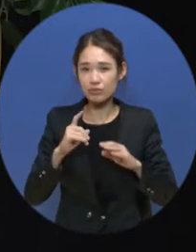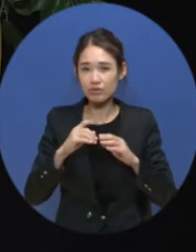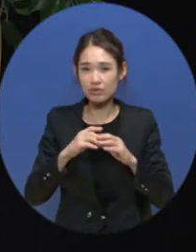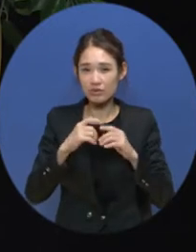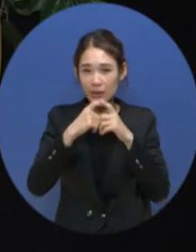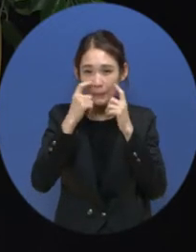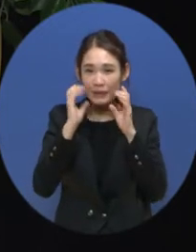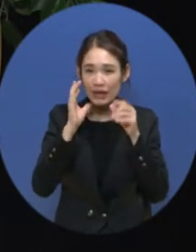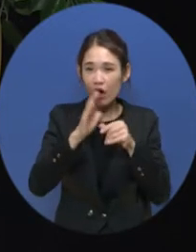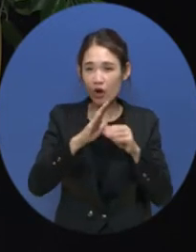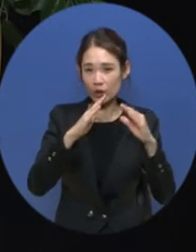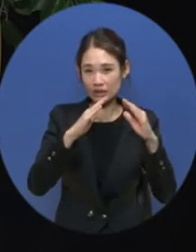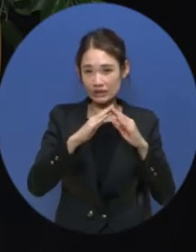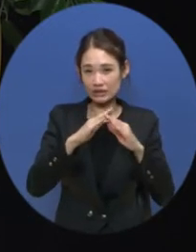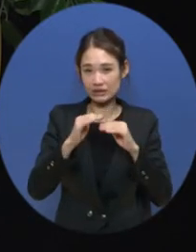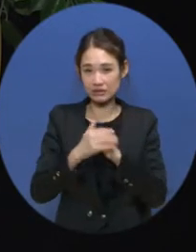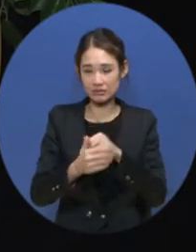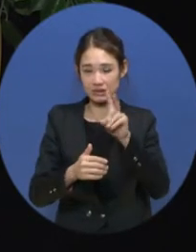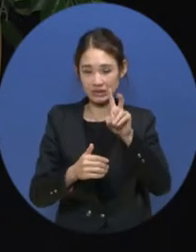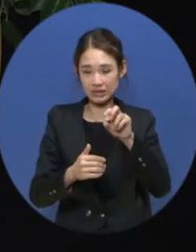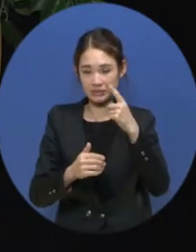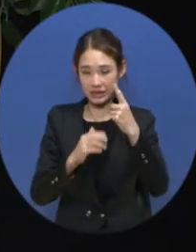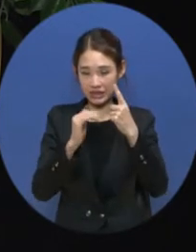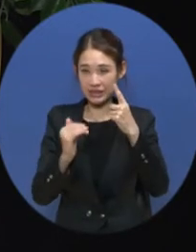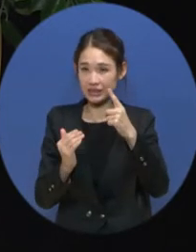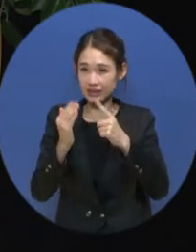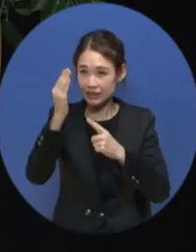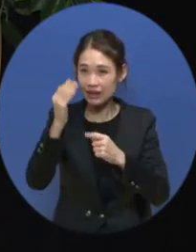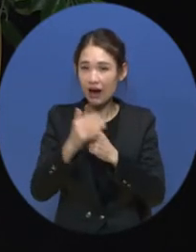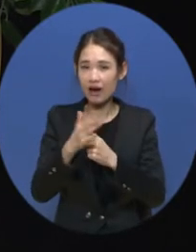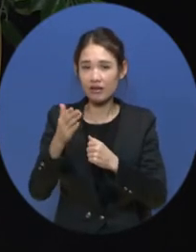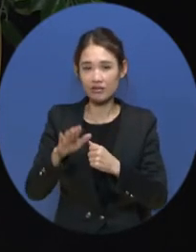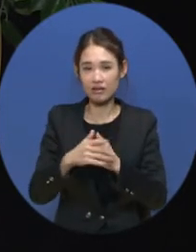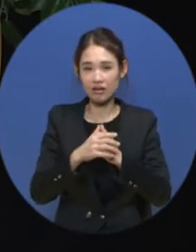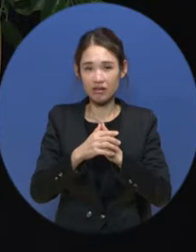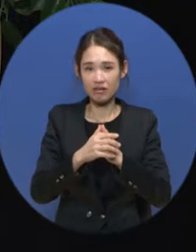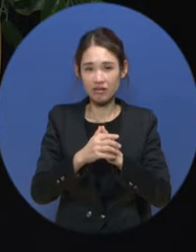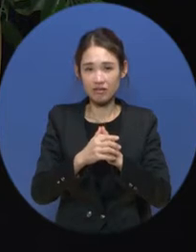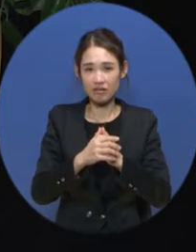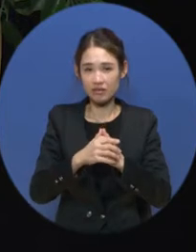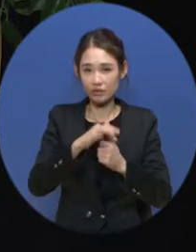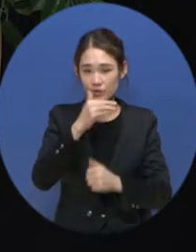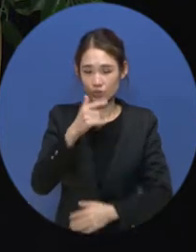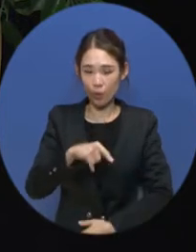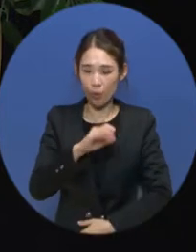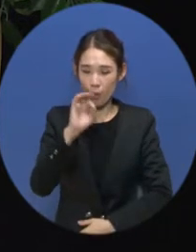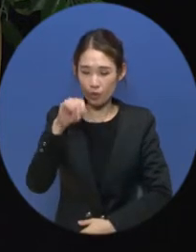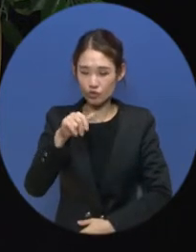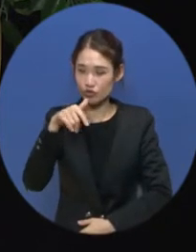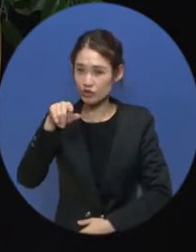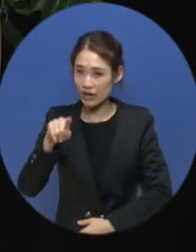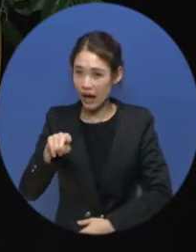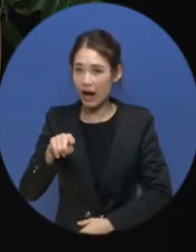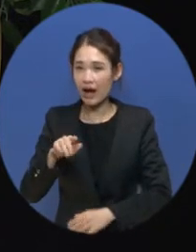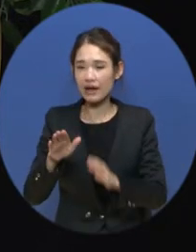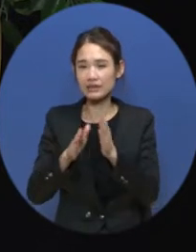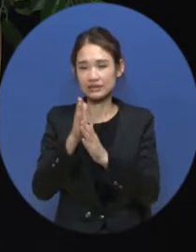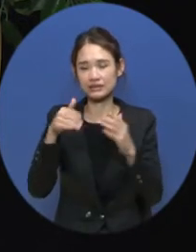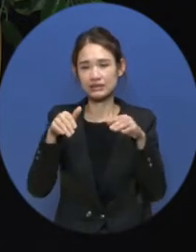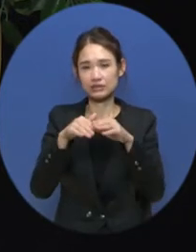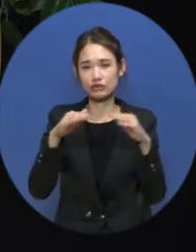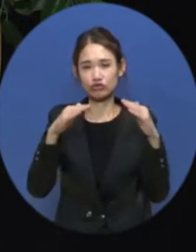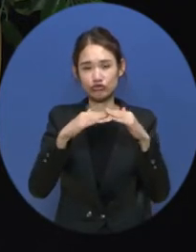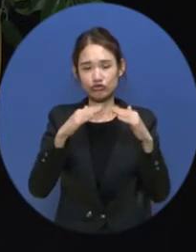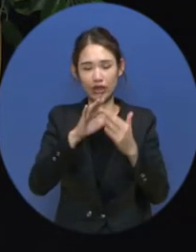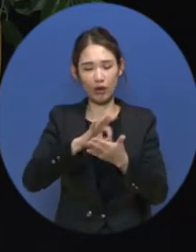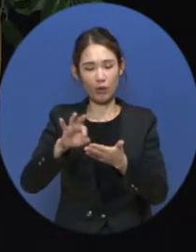민간 어린이집은 21인 이상 이렇게 근린 시설에서 노유자 시설이라고 주택의 용도가